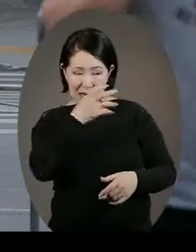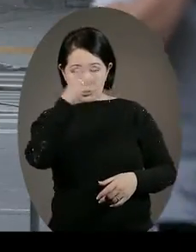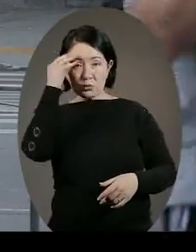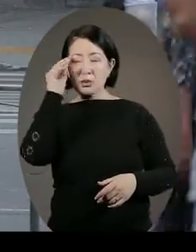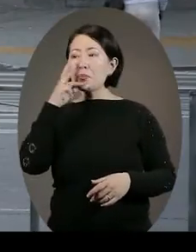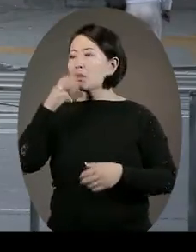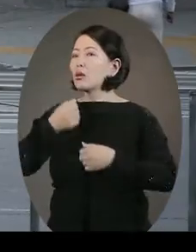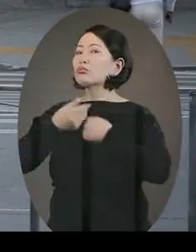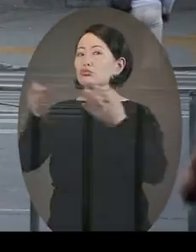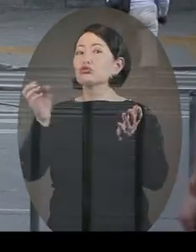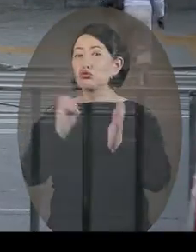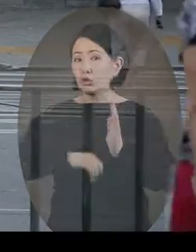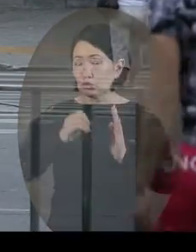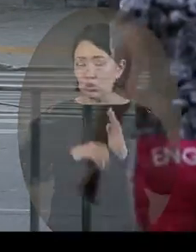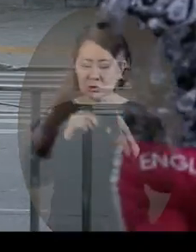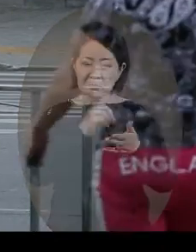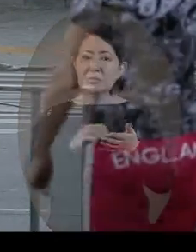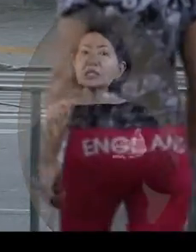гэж заасан байдаг.